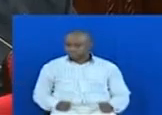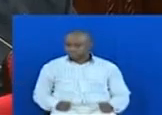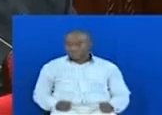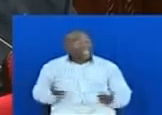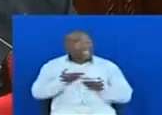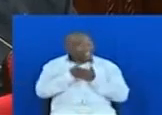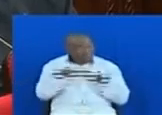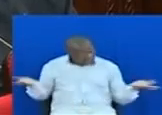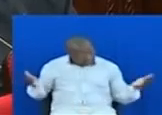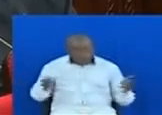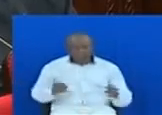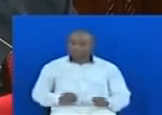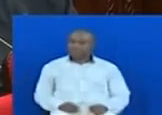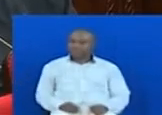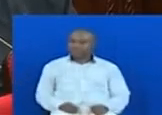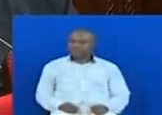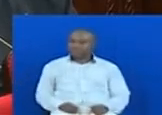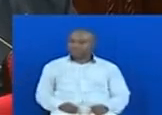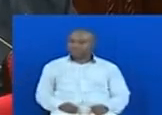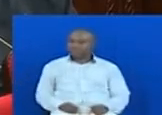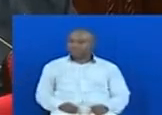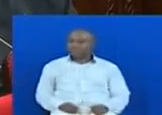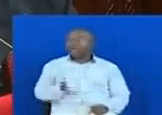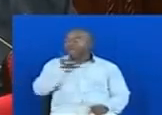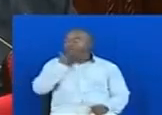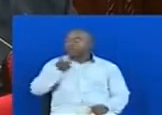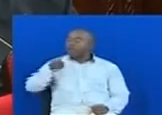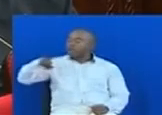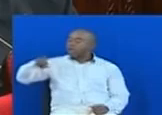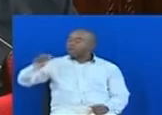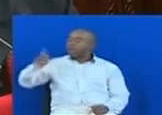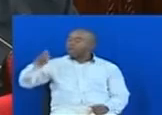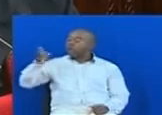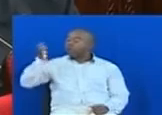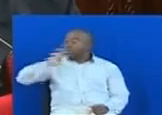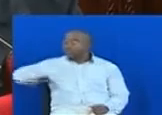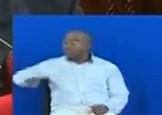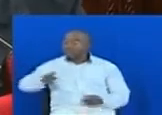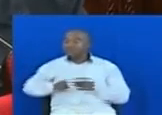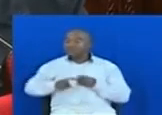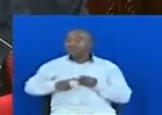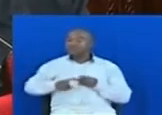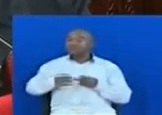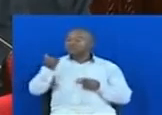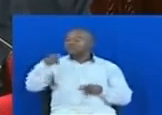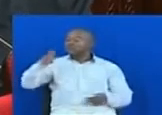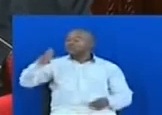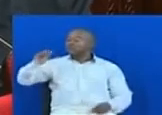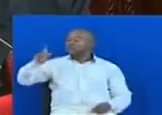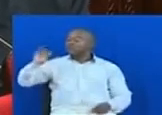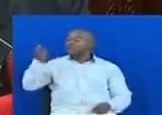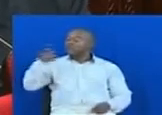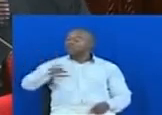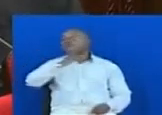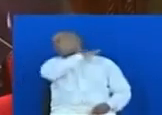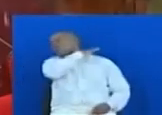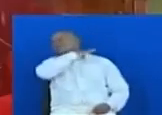Hakuna. Lolid kamaliza, baba paroko kamaliza. Jua likali kaja kuachinja.